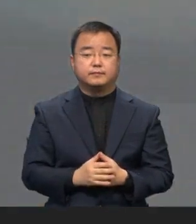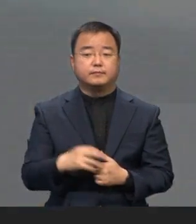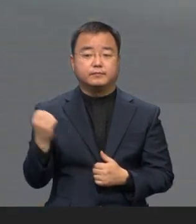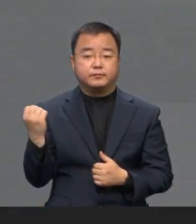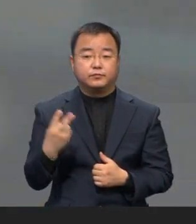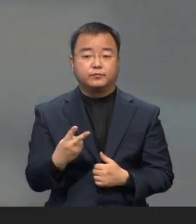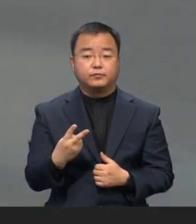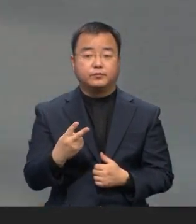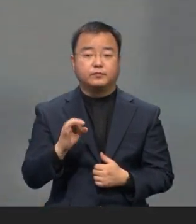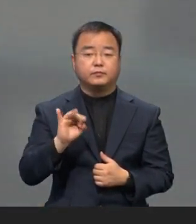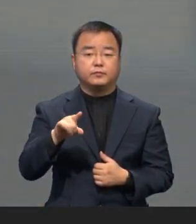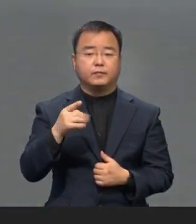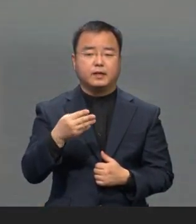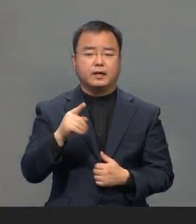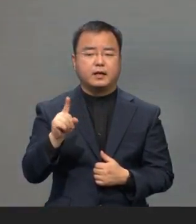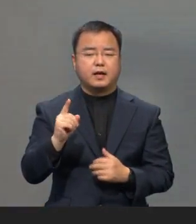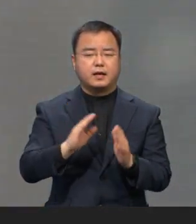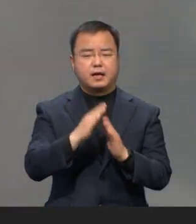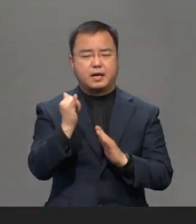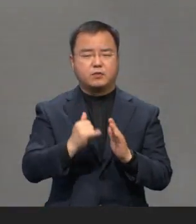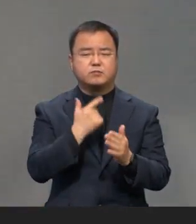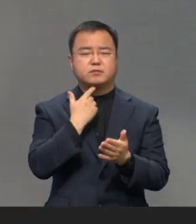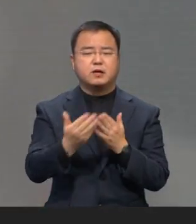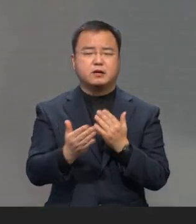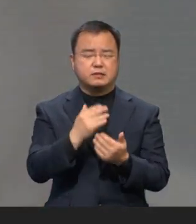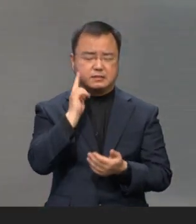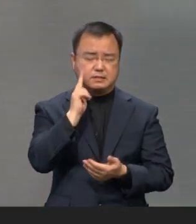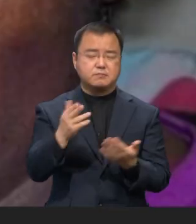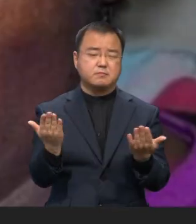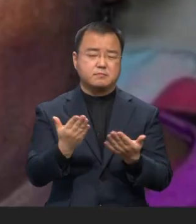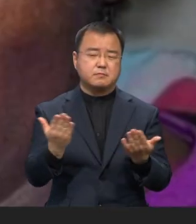또한 엘라의 가족이 겪은 비극이 다시는